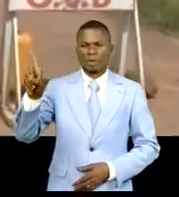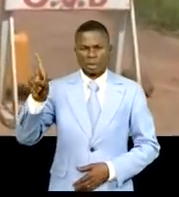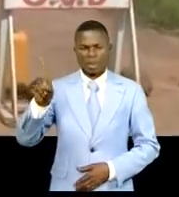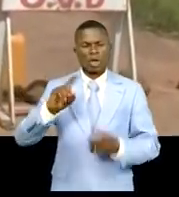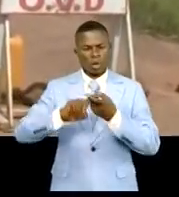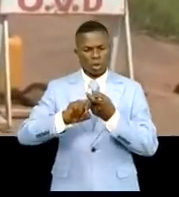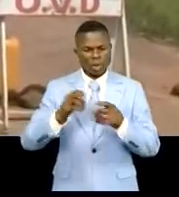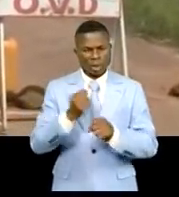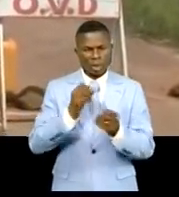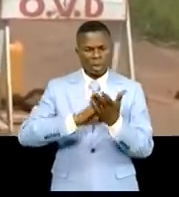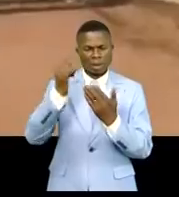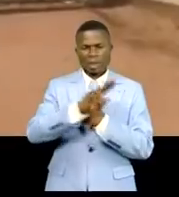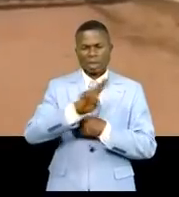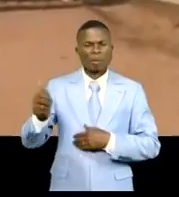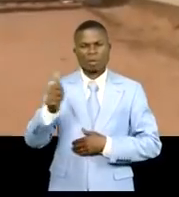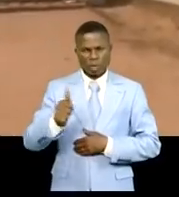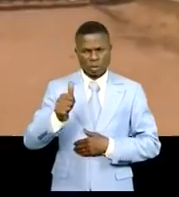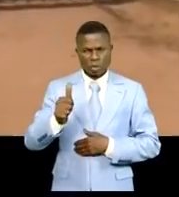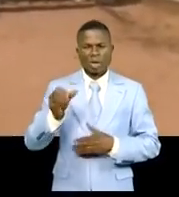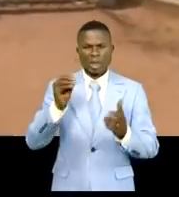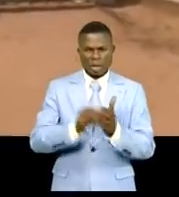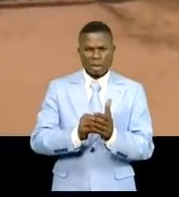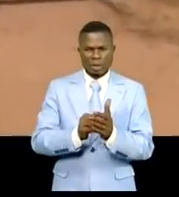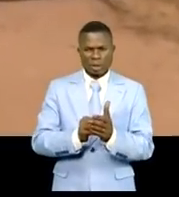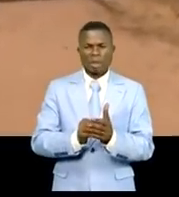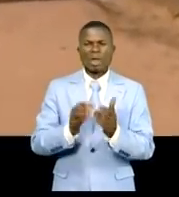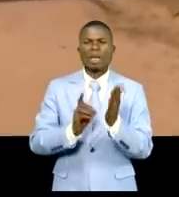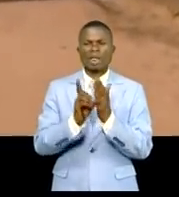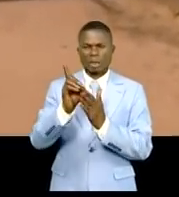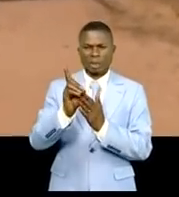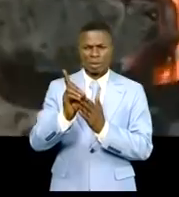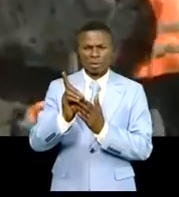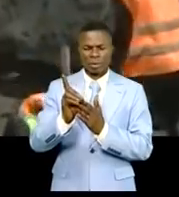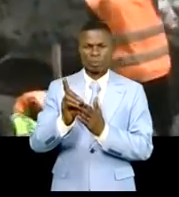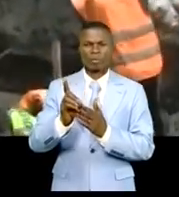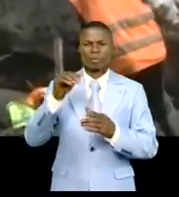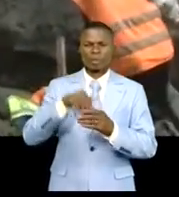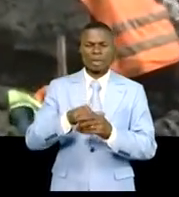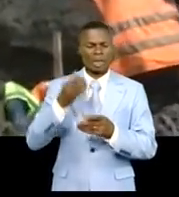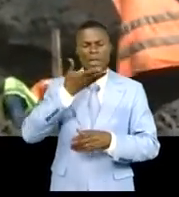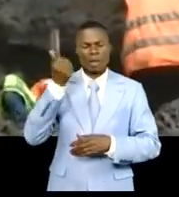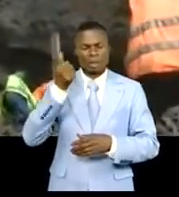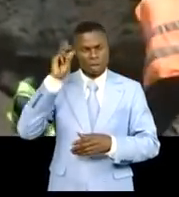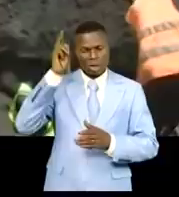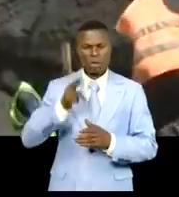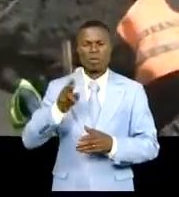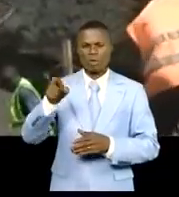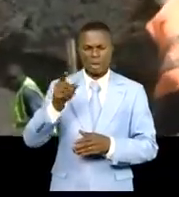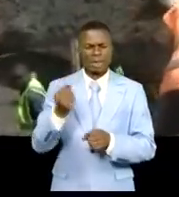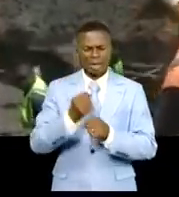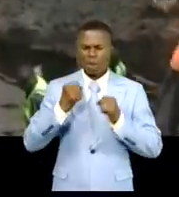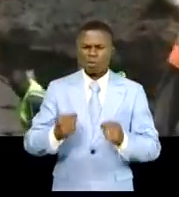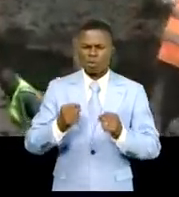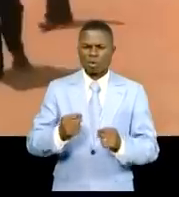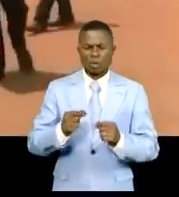les travaux du projet 2021 sera encore un exploit, surtout avec l'esprit managérial du gouverneur Willy Chundala Hassan, qui